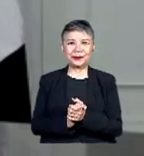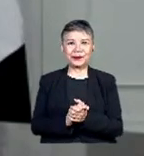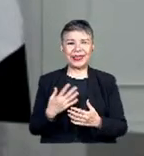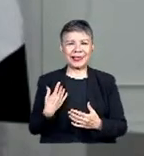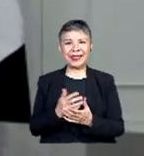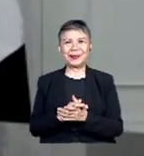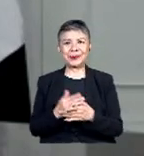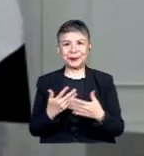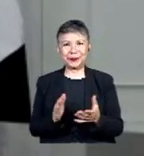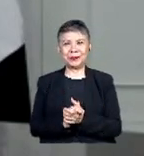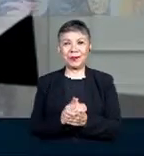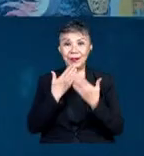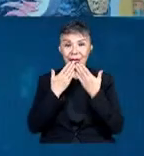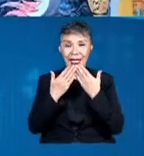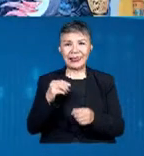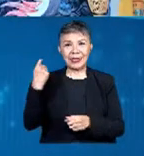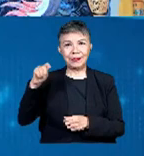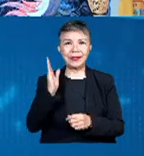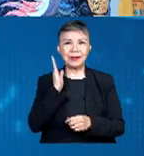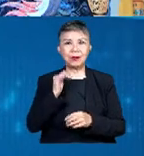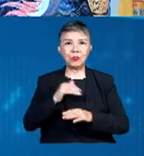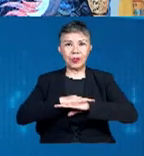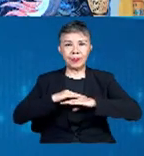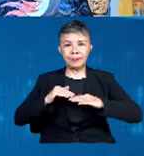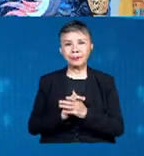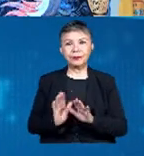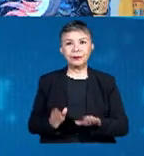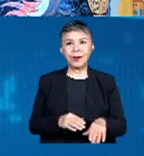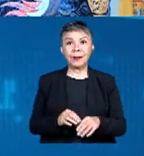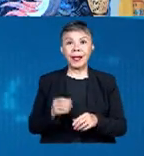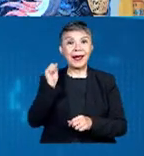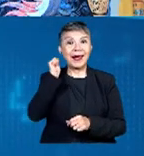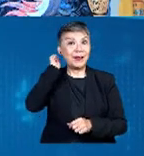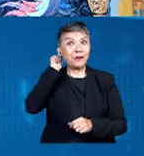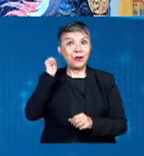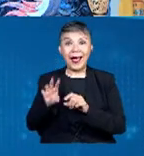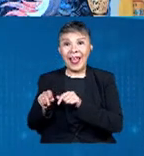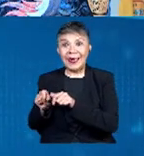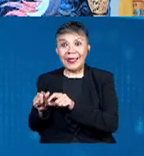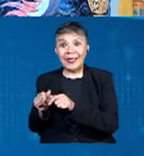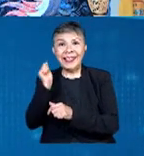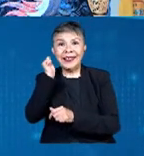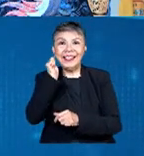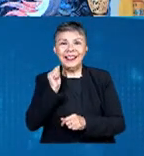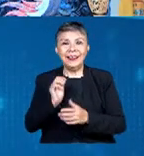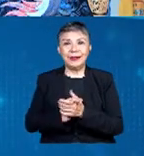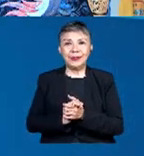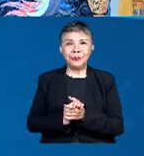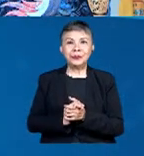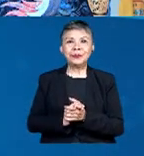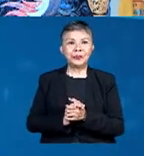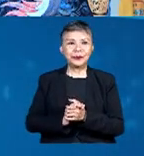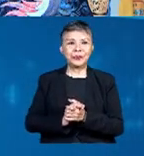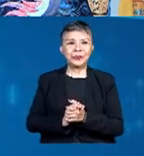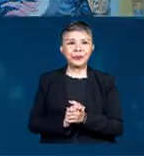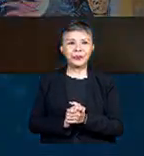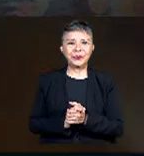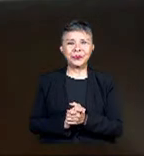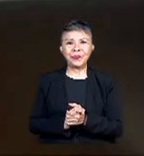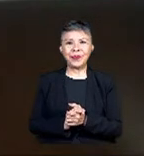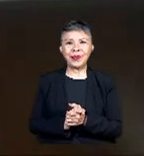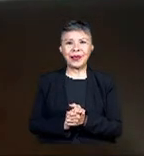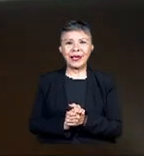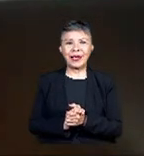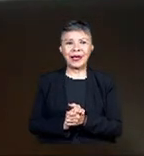dari saya. Baik, terima kasih Pak Menpora. Selanjutnya Mbak Angki, silakan. Oke, baik.